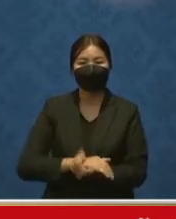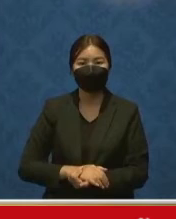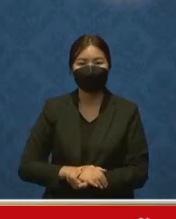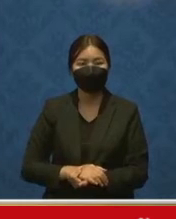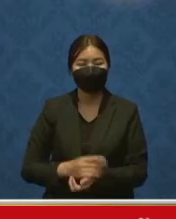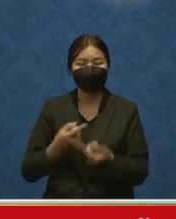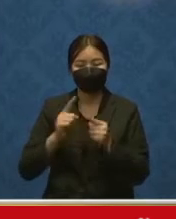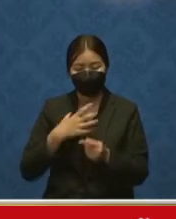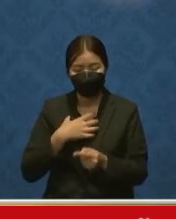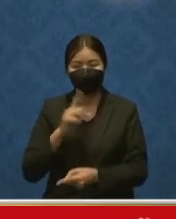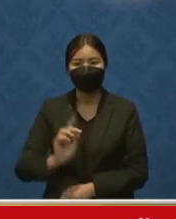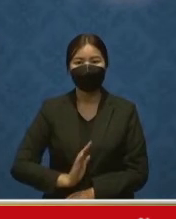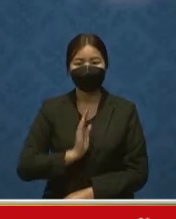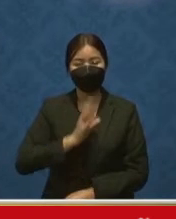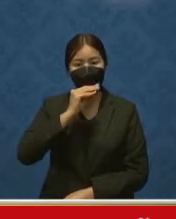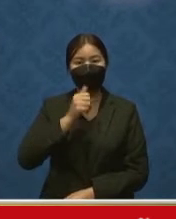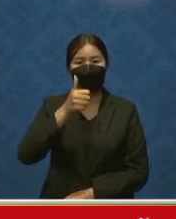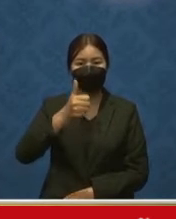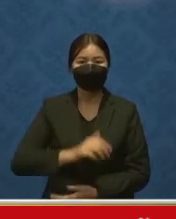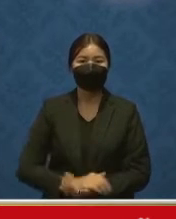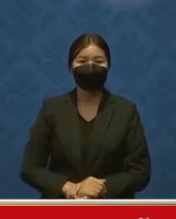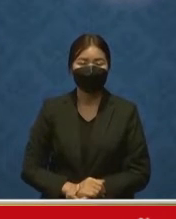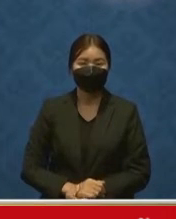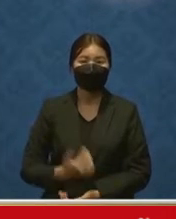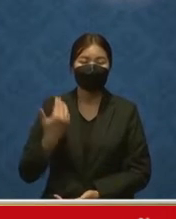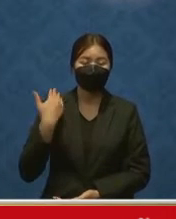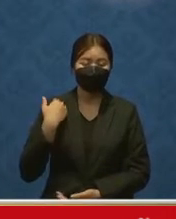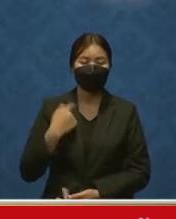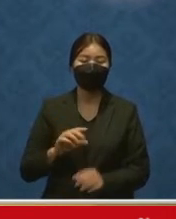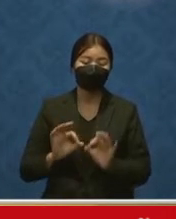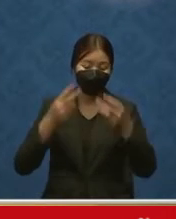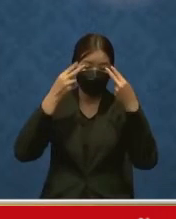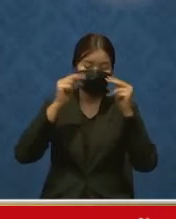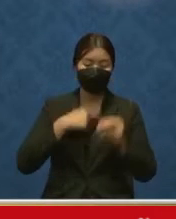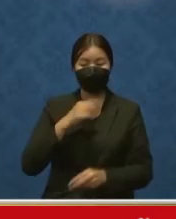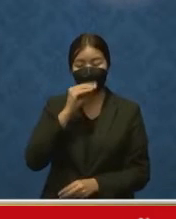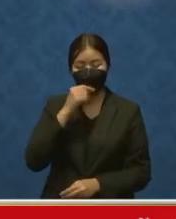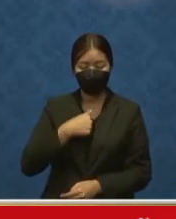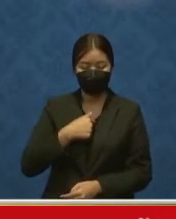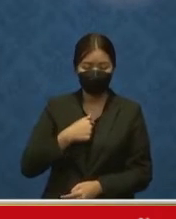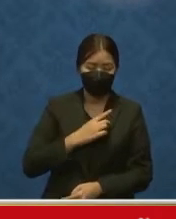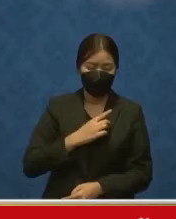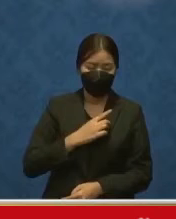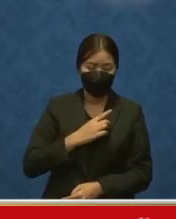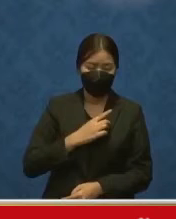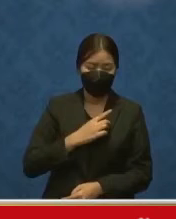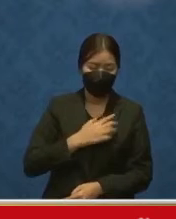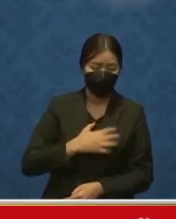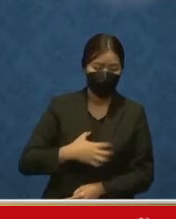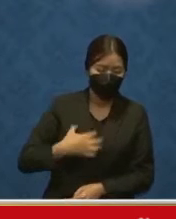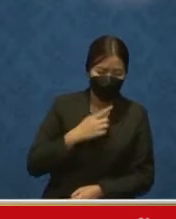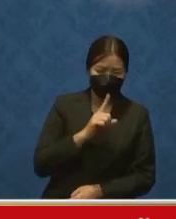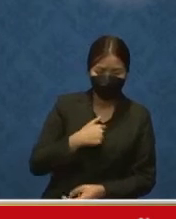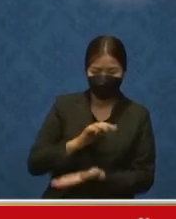มันอยู่ที่รู้จักให้เกียรติกันหรือเปล่าเมื่อสักครู่เนี่ยท่านนายกก็ปรับอารมณ์อีกแต่ผมก็ตามไม่